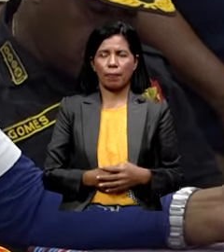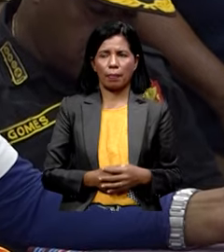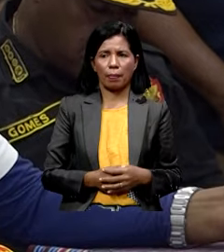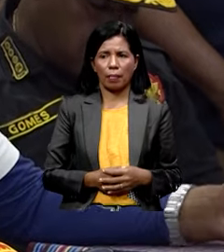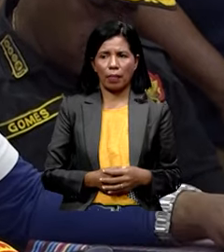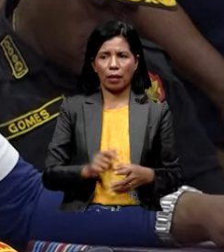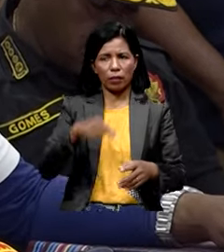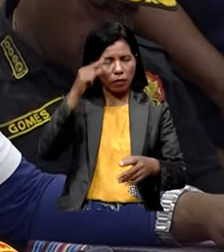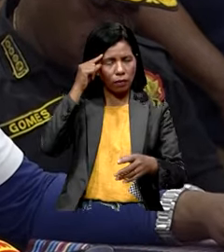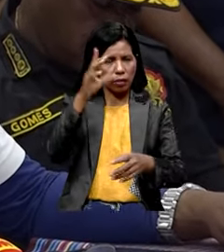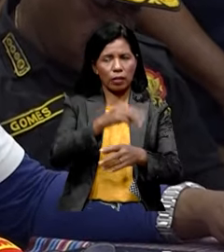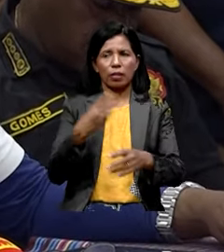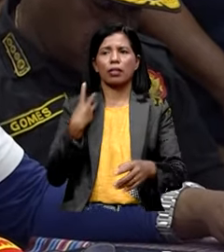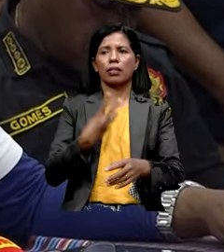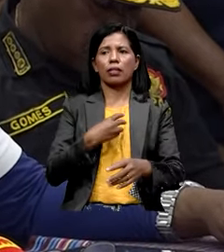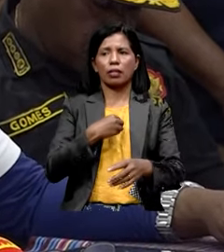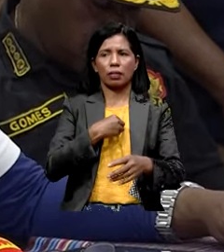E governo ne, governo itanian ne.